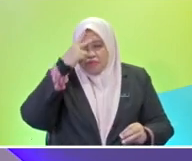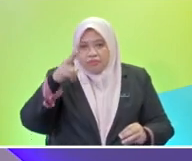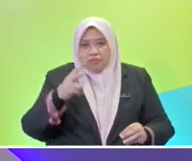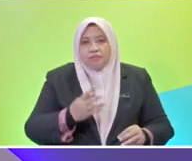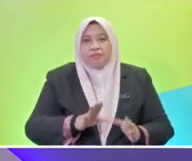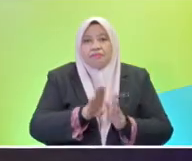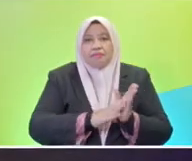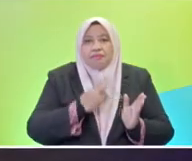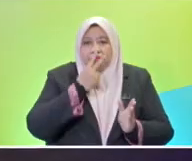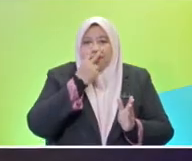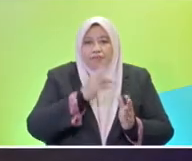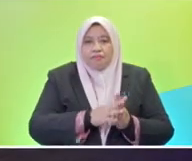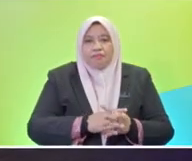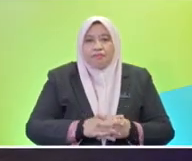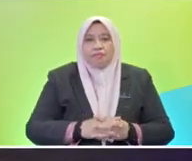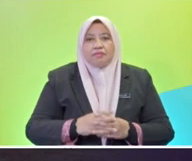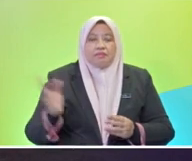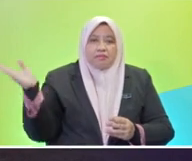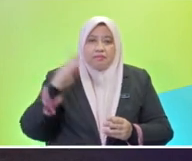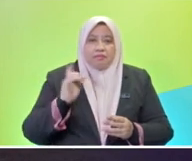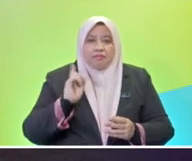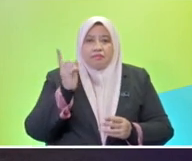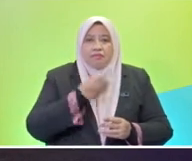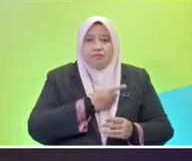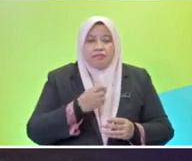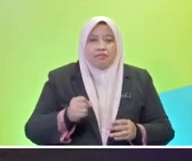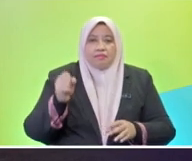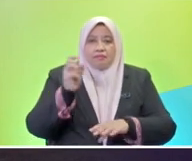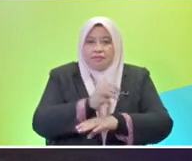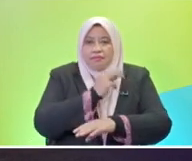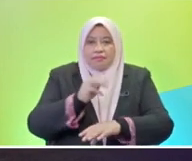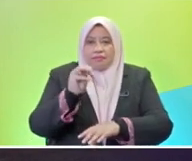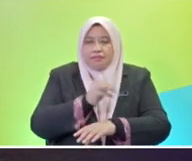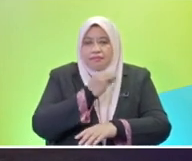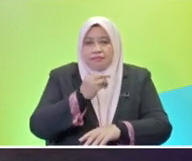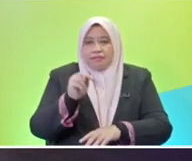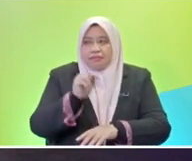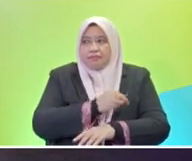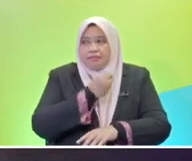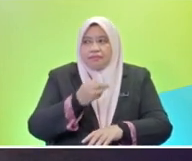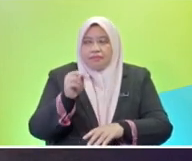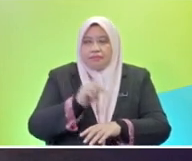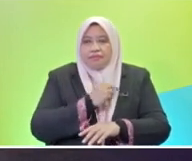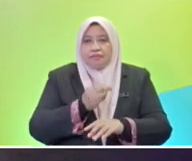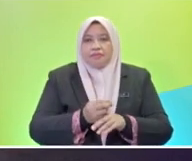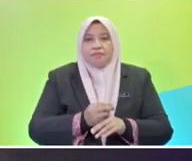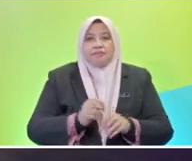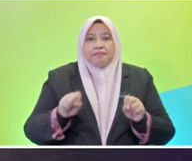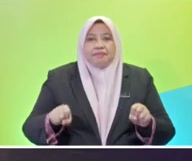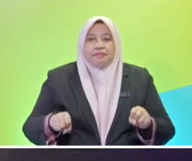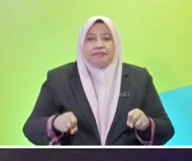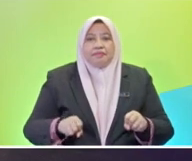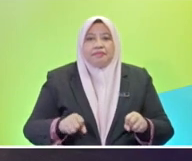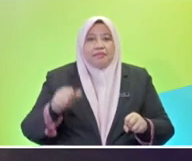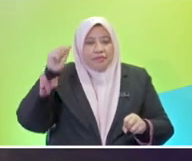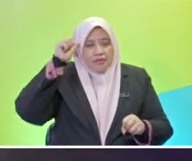ceritanya. Okey, baik. Cikgu, jom kita ni lagu cikgu yang nyanyi nak boleh lagi, cikgu? Nak nyanyi. Nak nyanyilah cikgu, boleh ke? Sebab Akmal ni